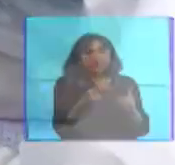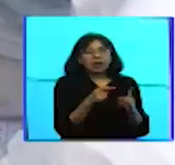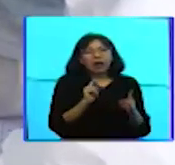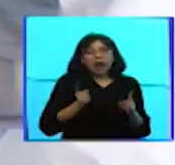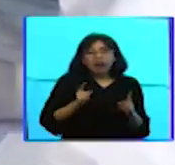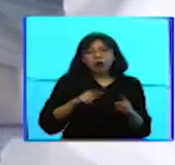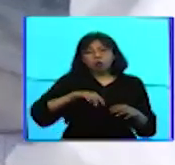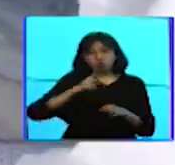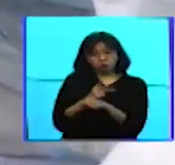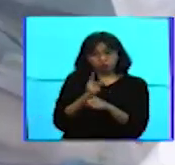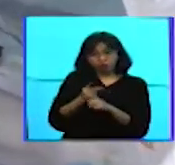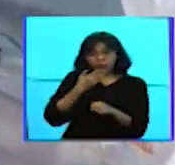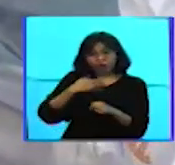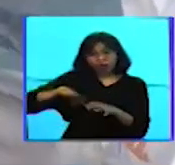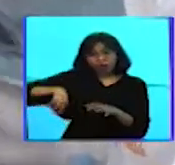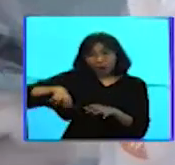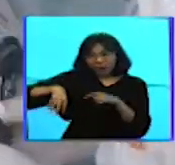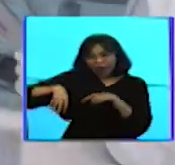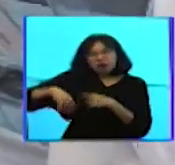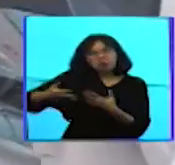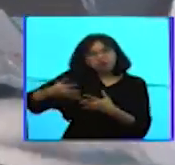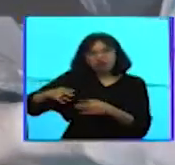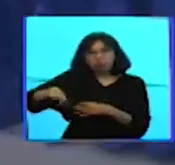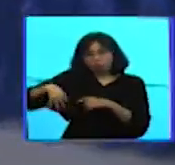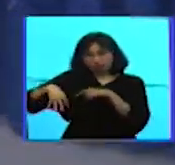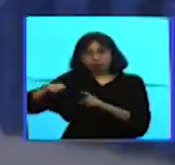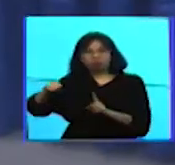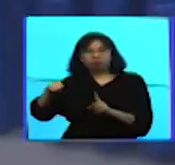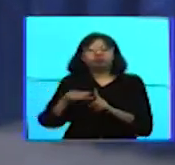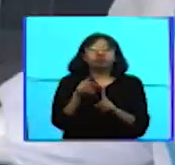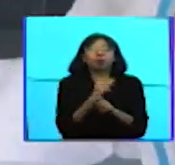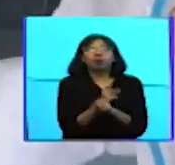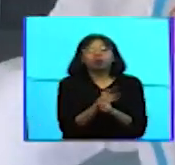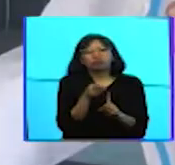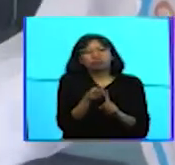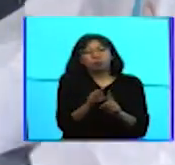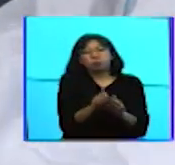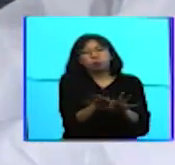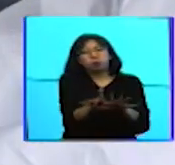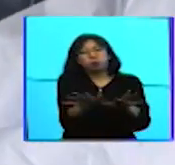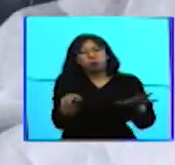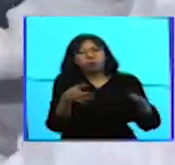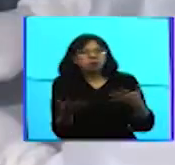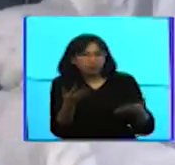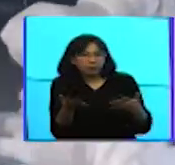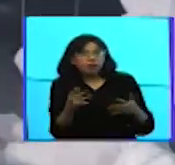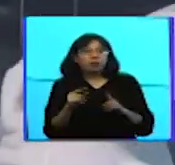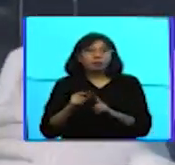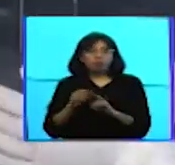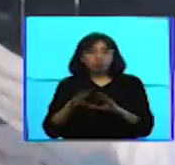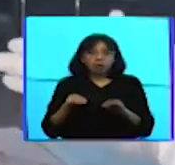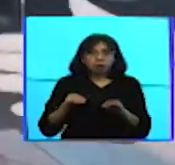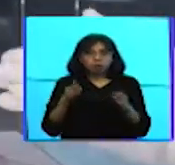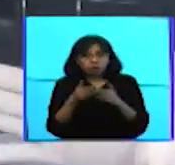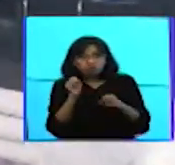keluarga guru yang diketahui positif kopi Neng tim Satgas penanganan copy naintin setempat langsung melakukan pressing kepada